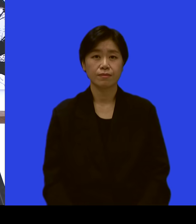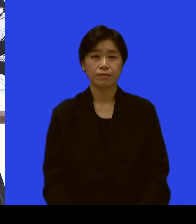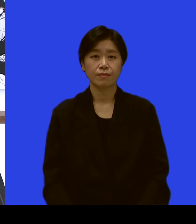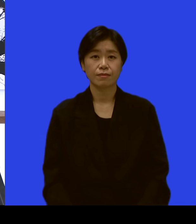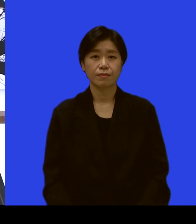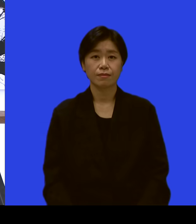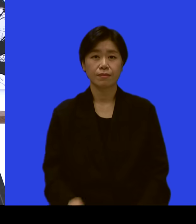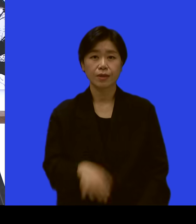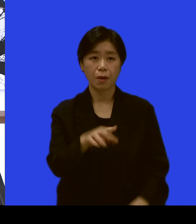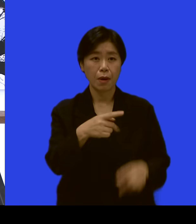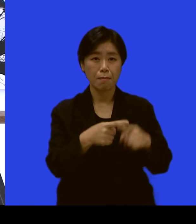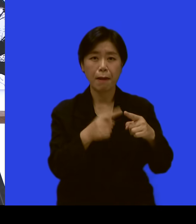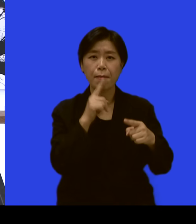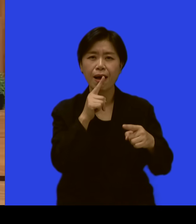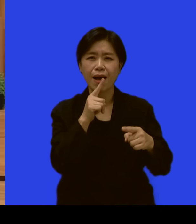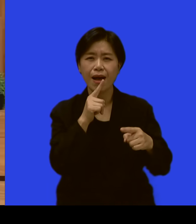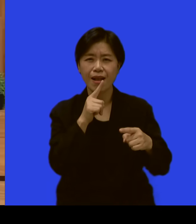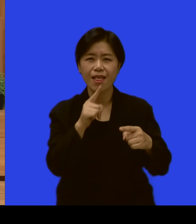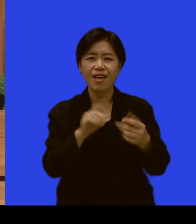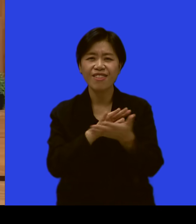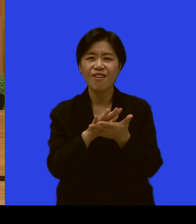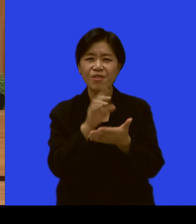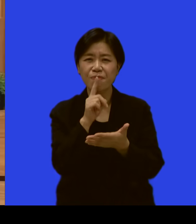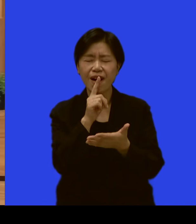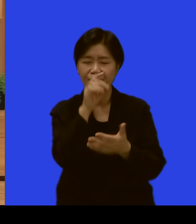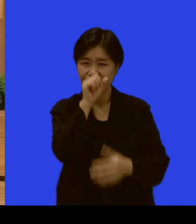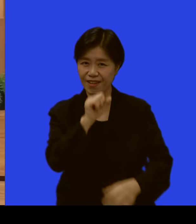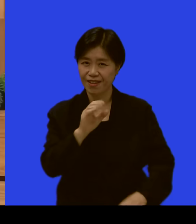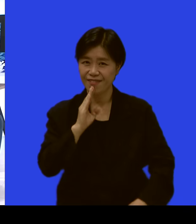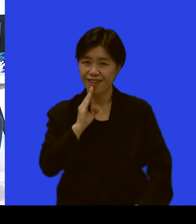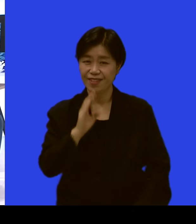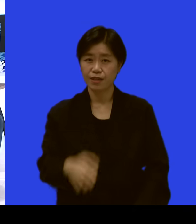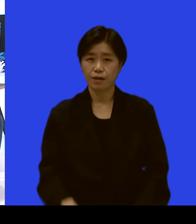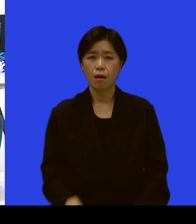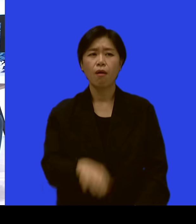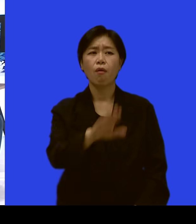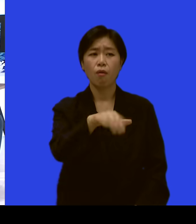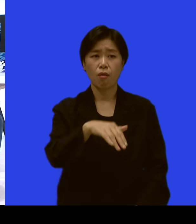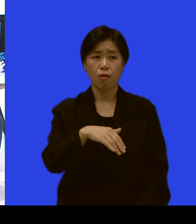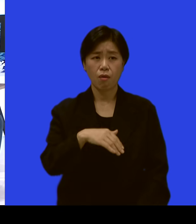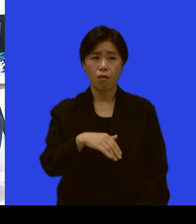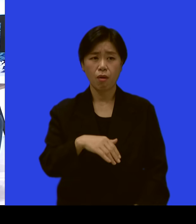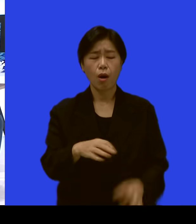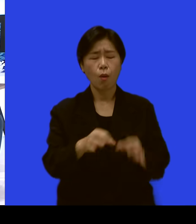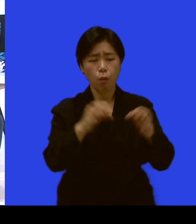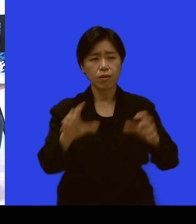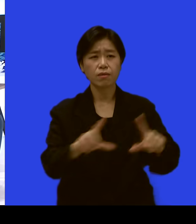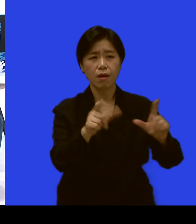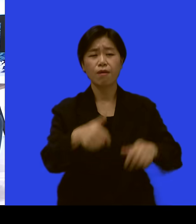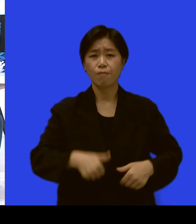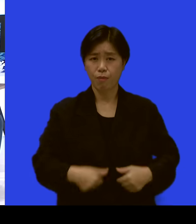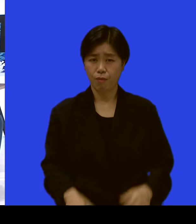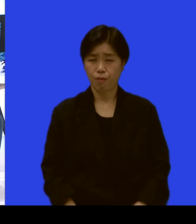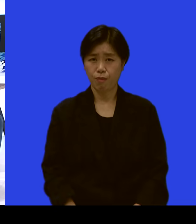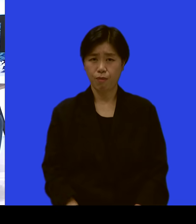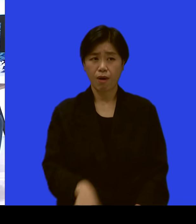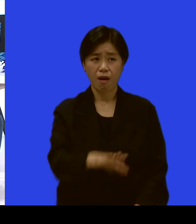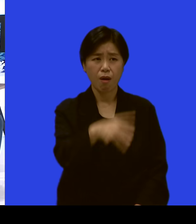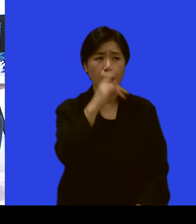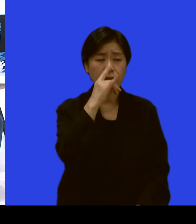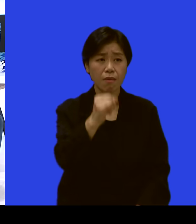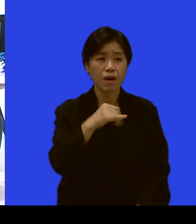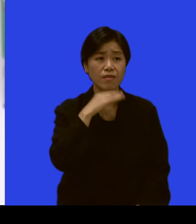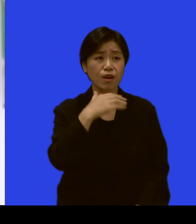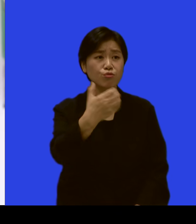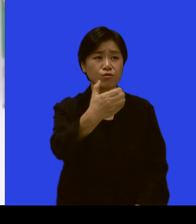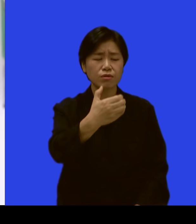엄마 병원에서 거기 뭐래? 약간 적절히 반말도 해주면 되게 괜찮대? 되게 좋아해. 오래 살아야 되는데 엄마. 지금 나이가 90 넘어 어려.